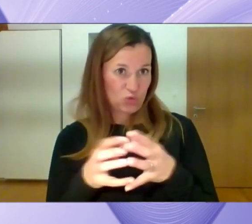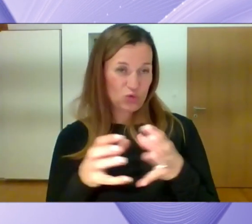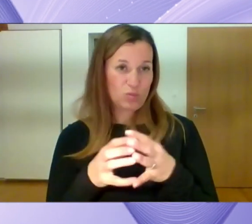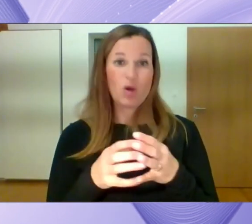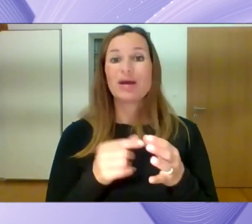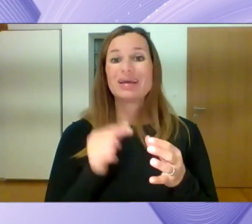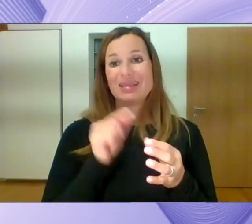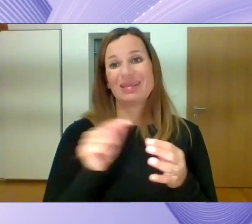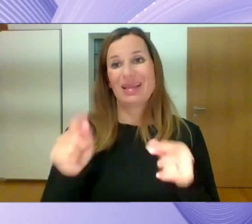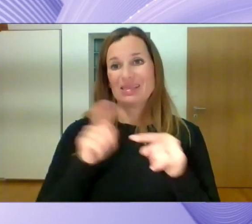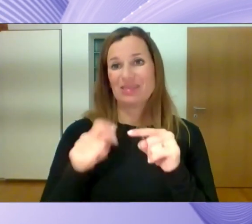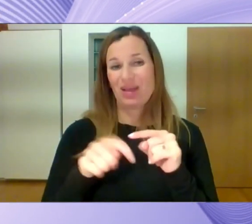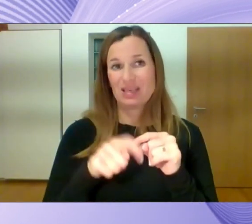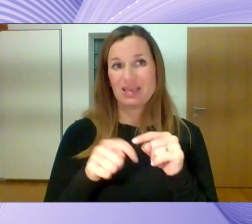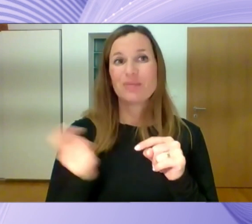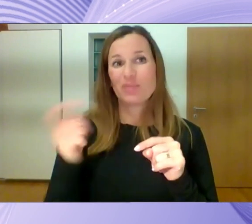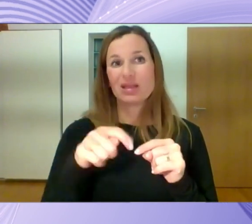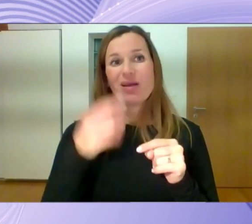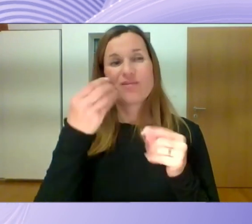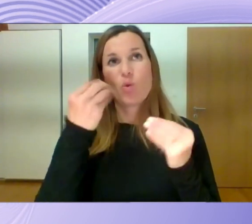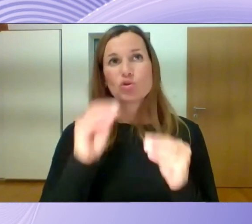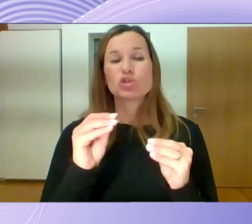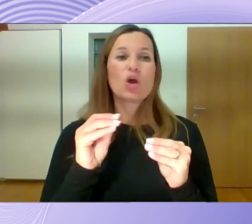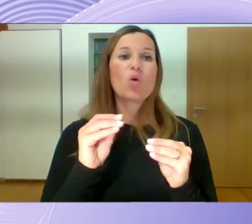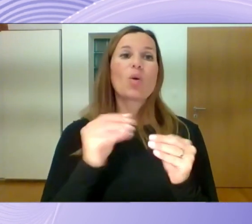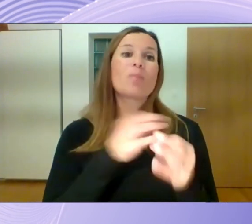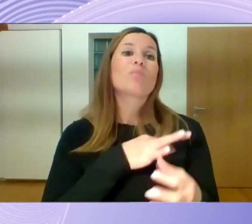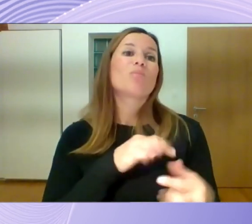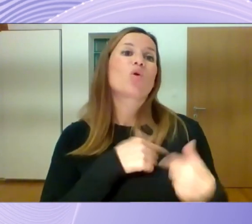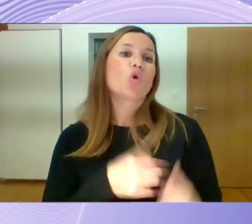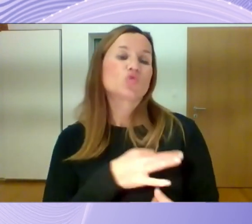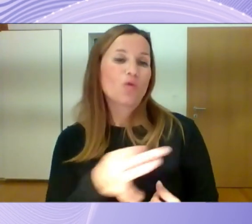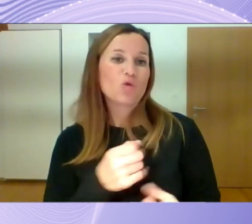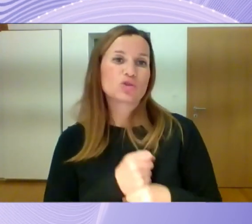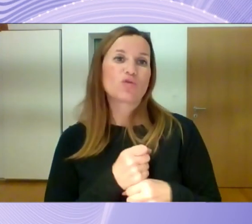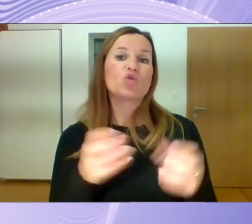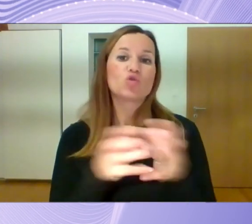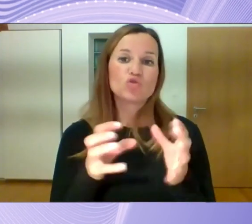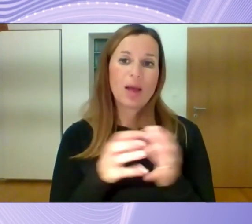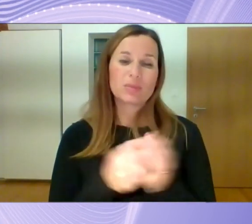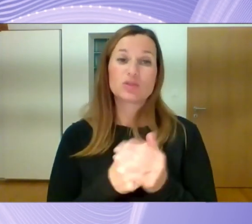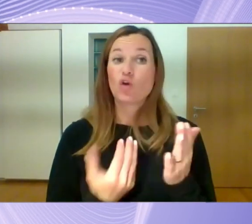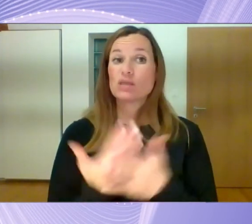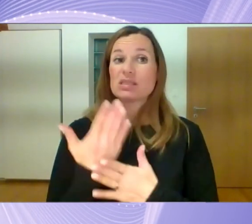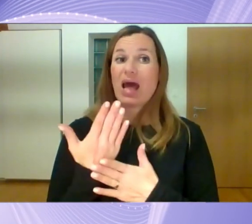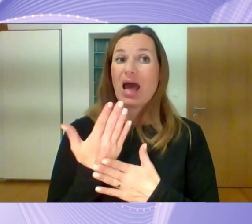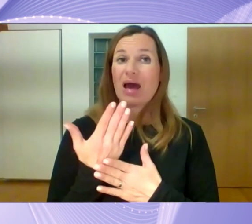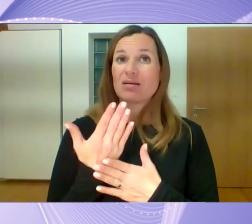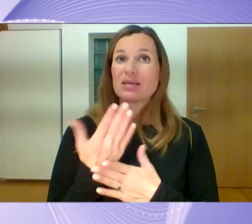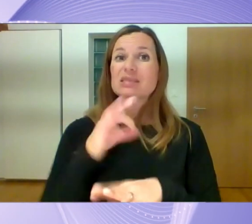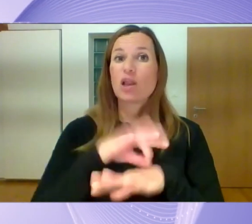v upoštev prostovoljstvo, družabništvo, za zdravstveno oskrbo patronažna